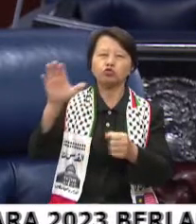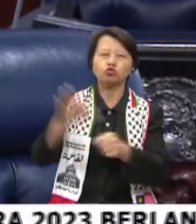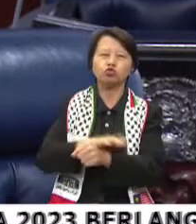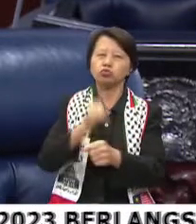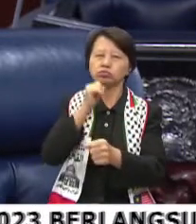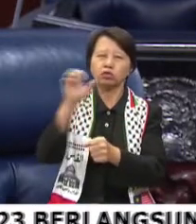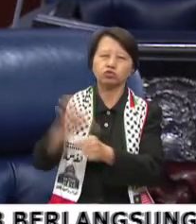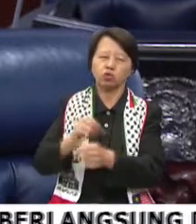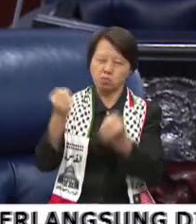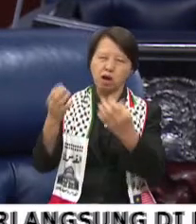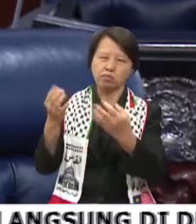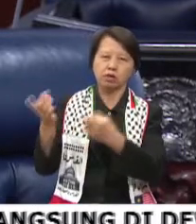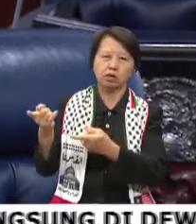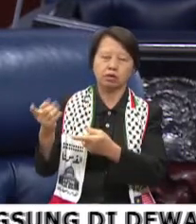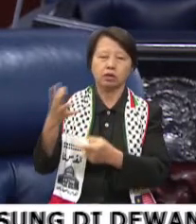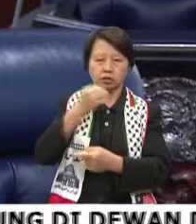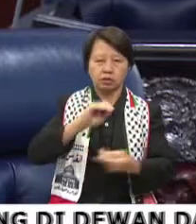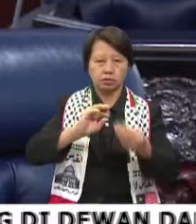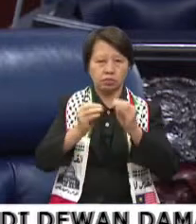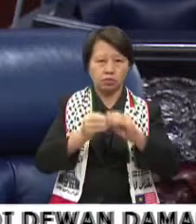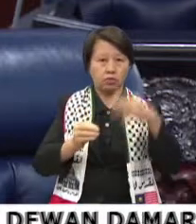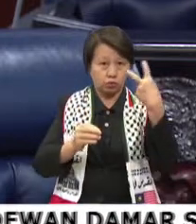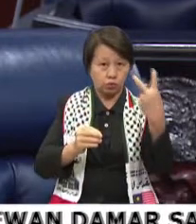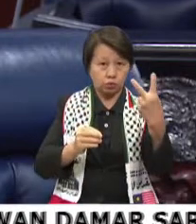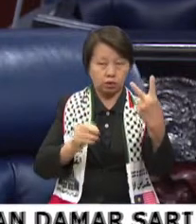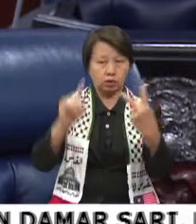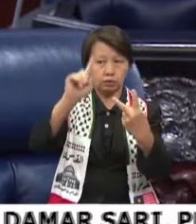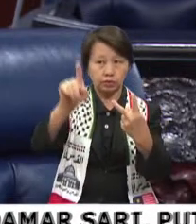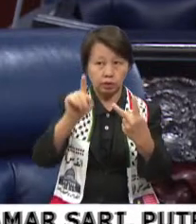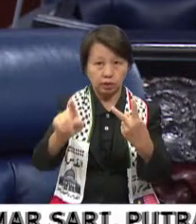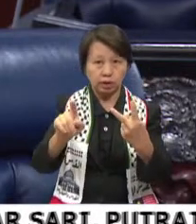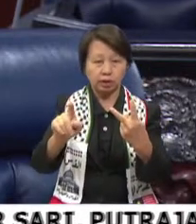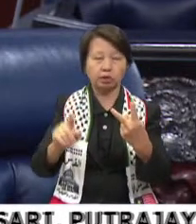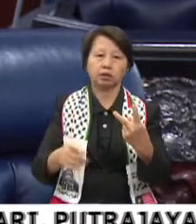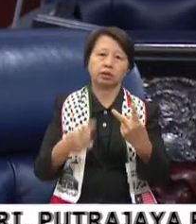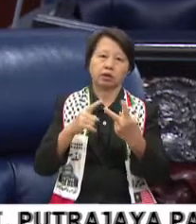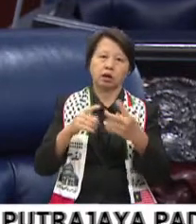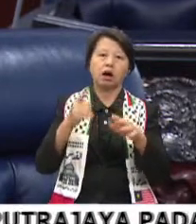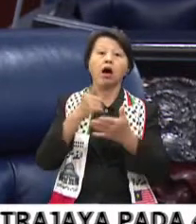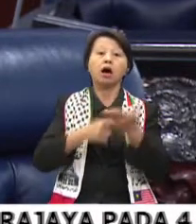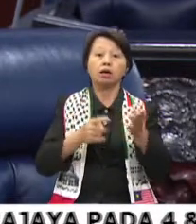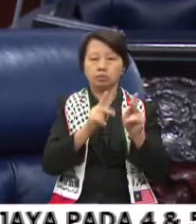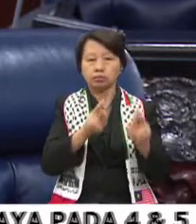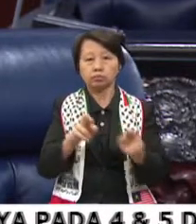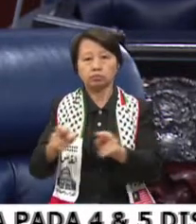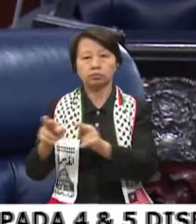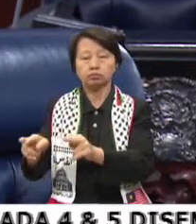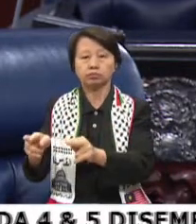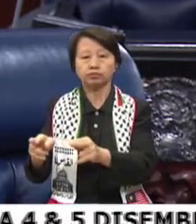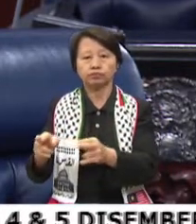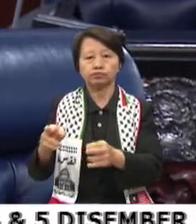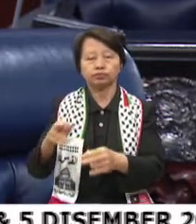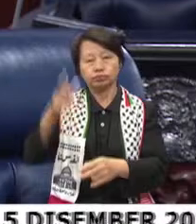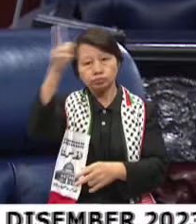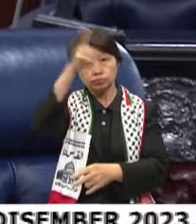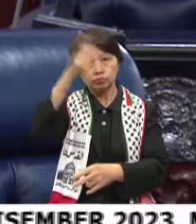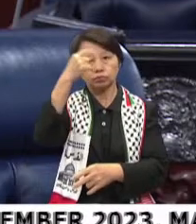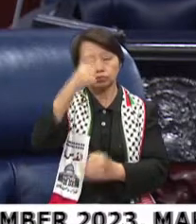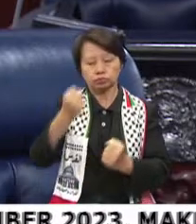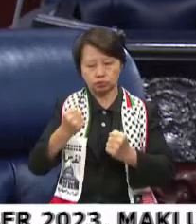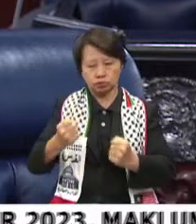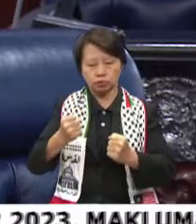kekurangan ya dan yang kedua Apakah ya perancangan pihak kerajaan untuk